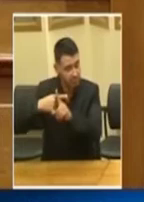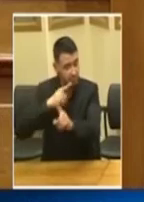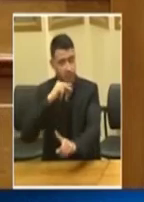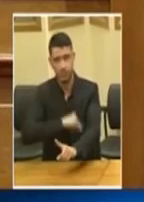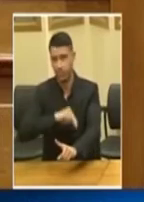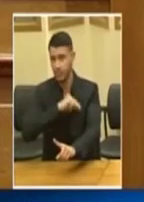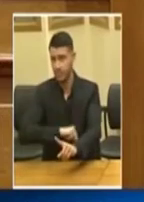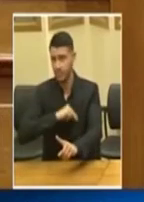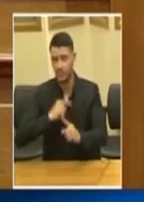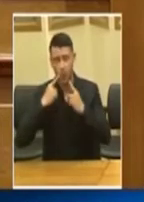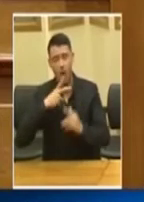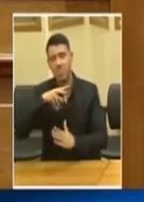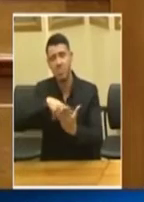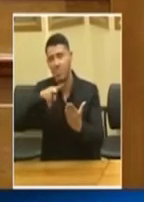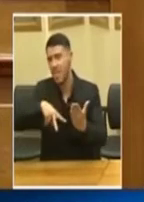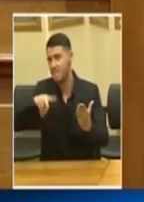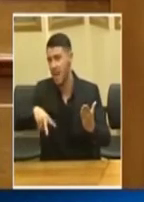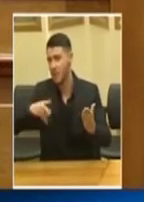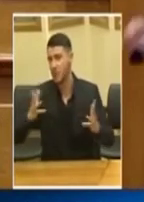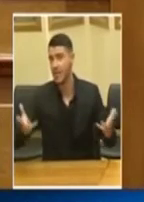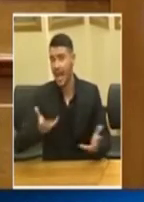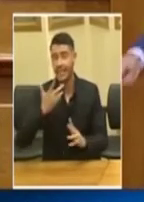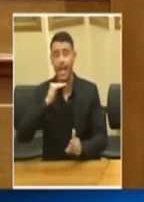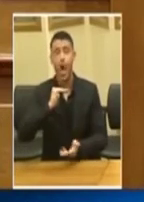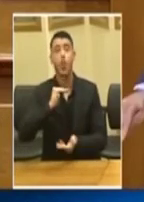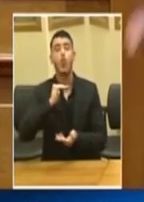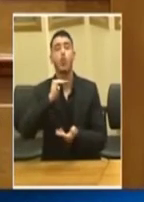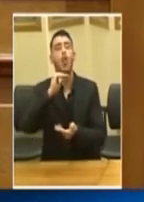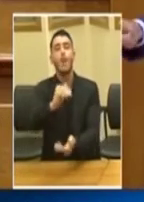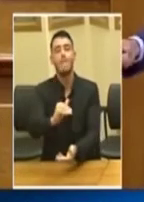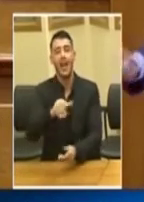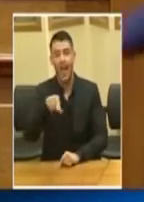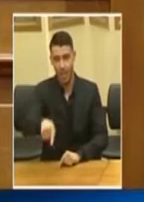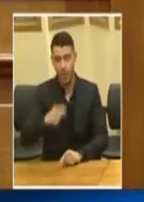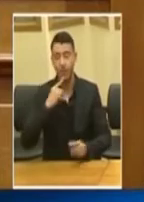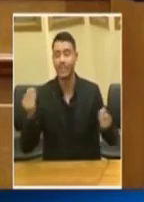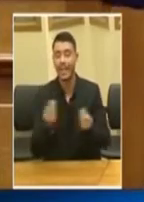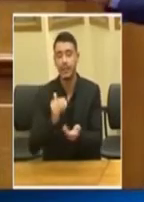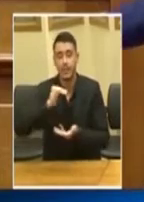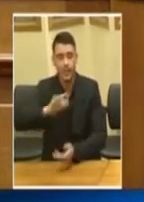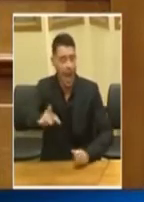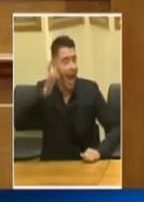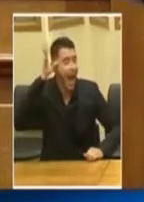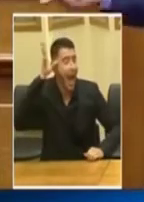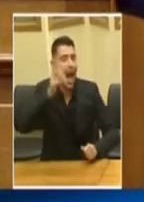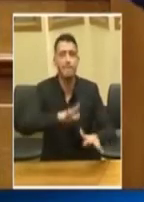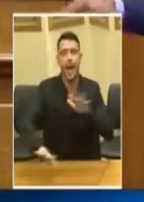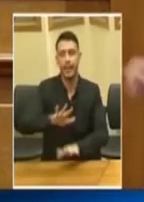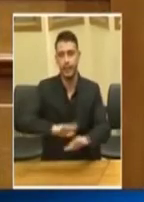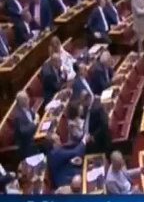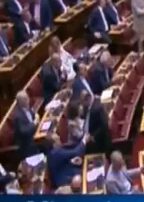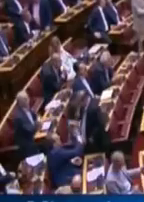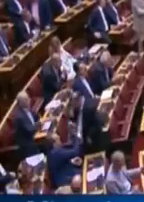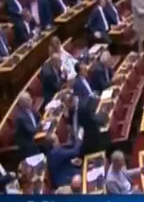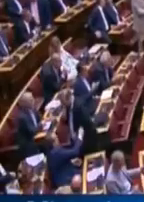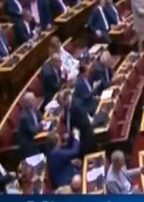και πρόσθεσε ότι ανταλλάσσει τη συμφωνία για το Σκοπιανό με διευκολύνσεις στην οικονομία. Η συμφωνία για το Σκοπιανό παράγει